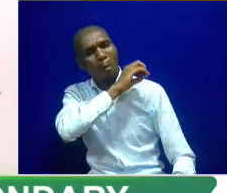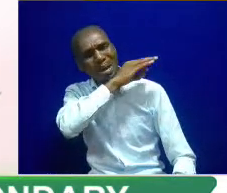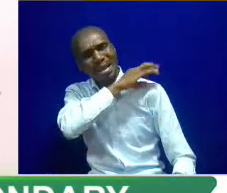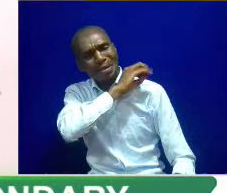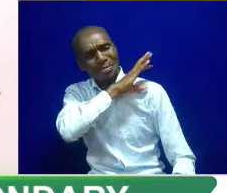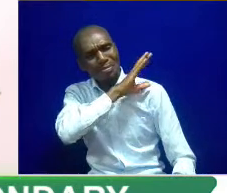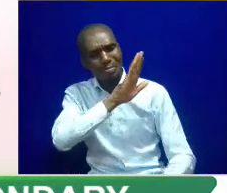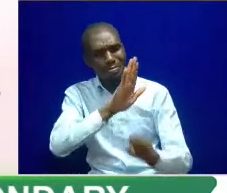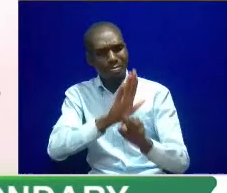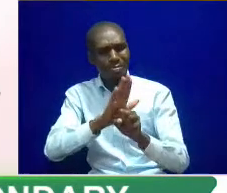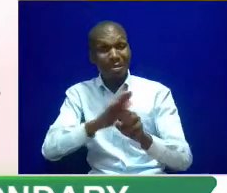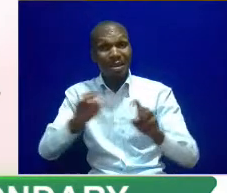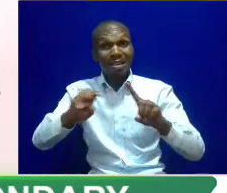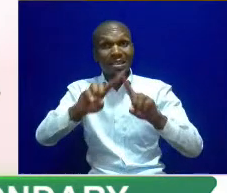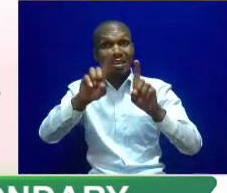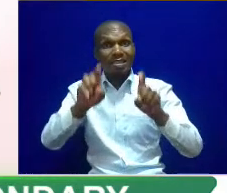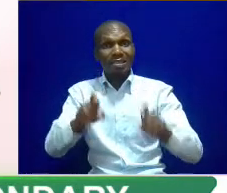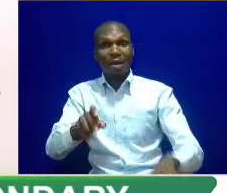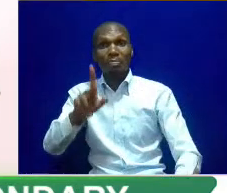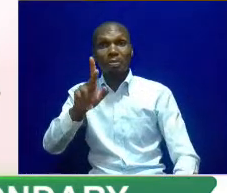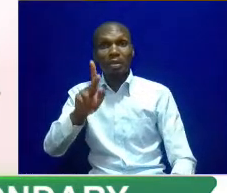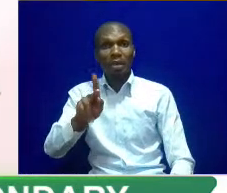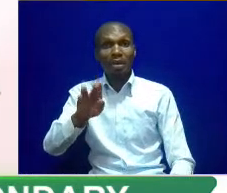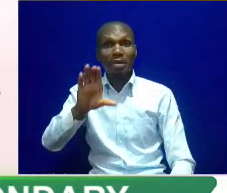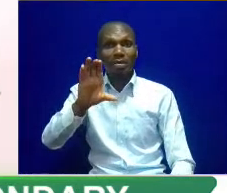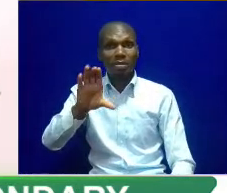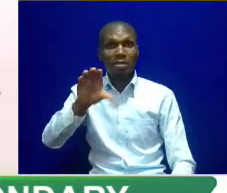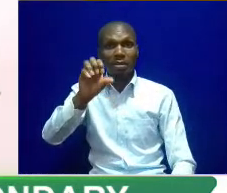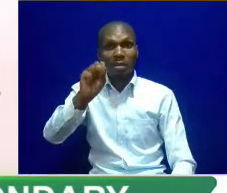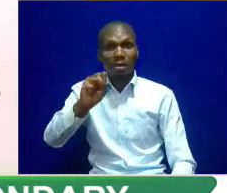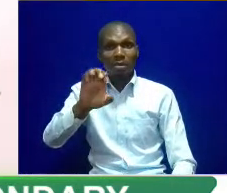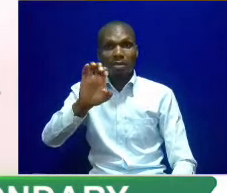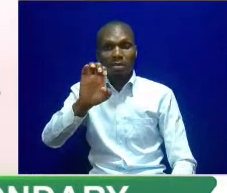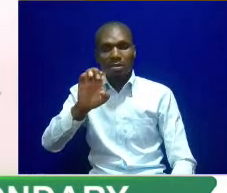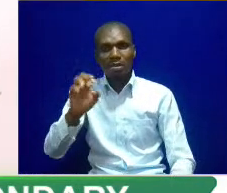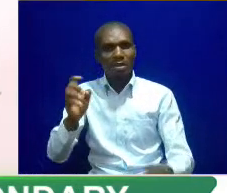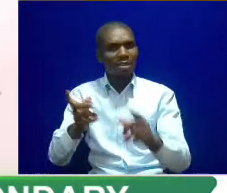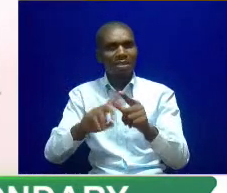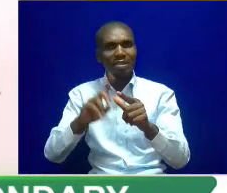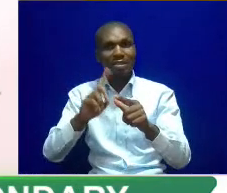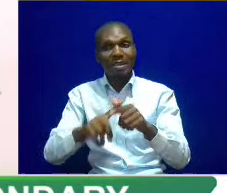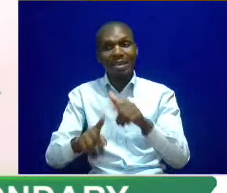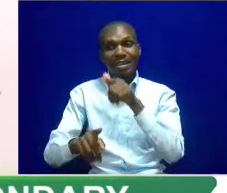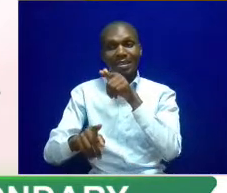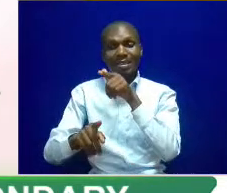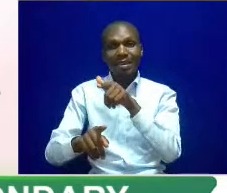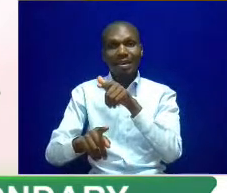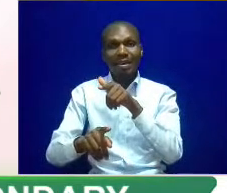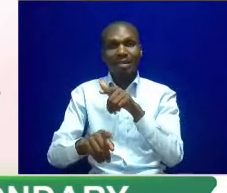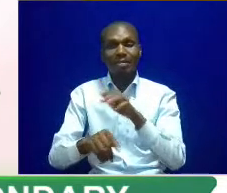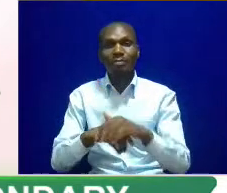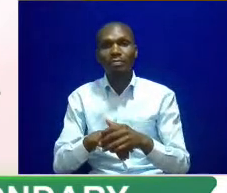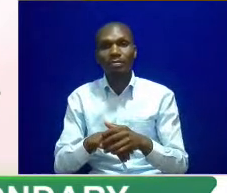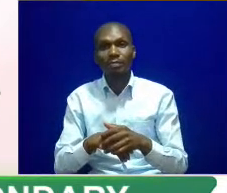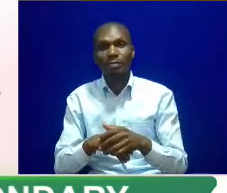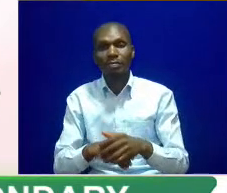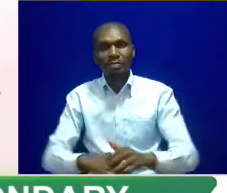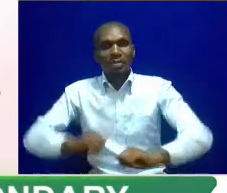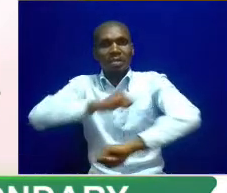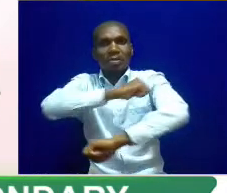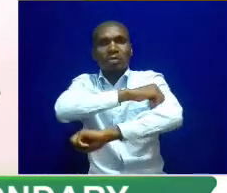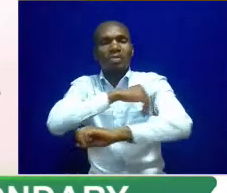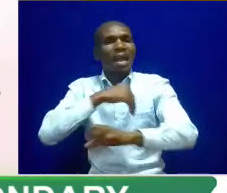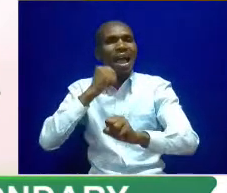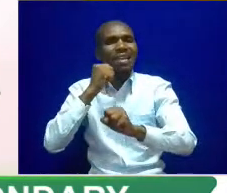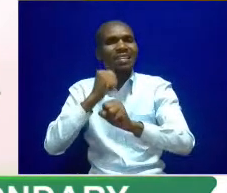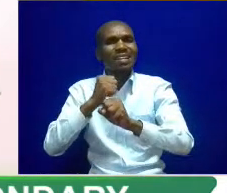ya matemu boigo a KCSE ase skuru ye secondary ya nyabyosi yibono igotoka se bunge ya nyalibali chache skuru ejo ni go